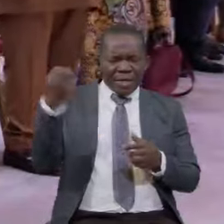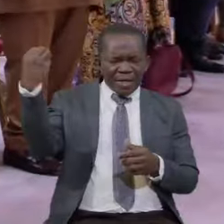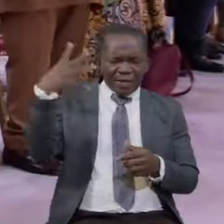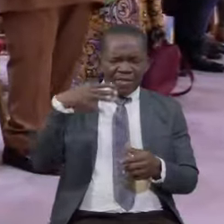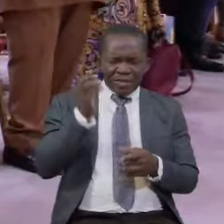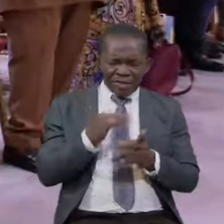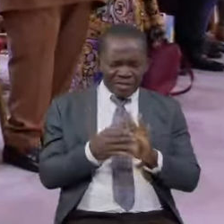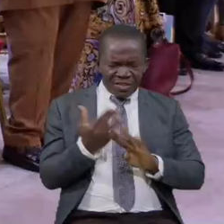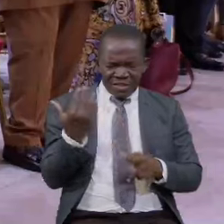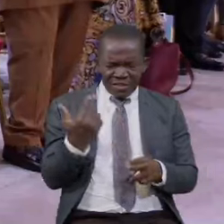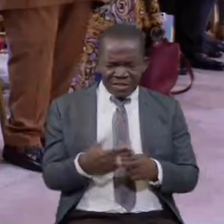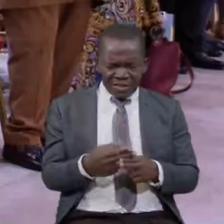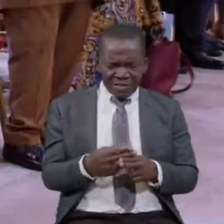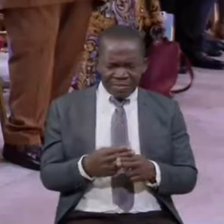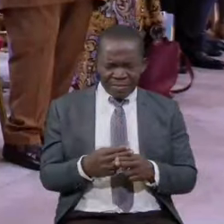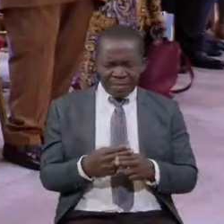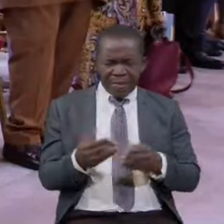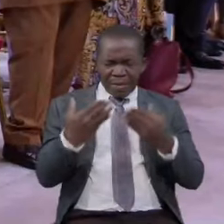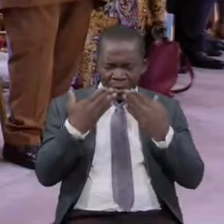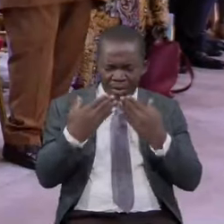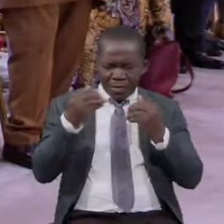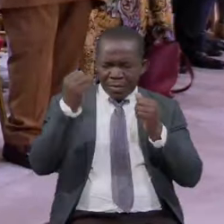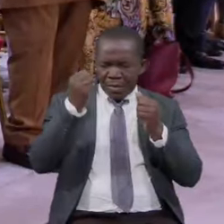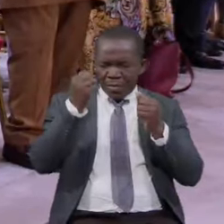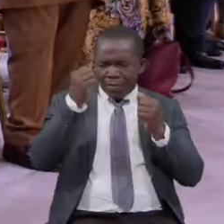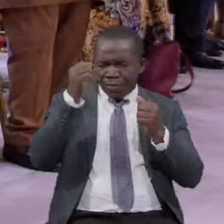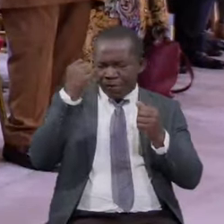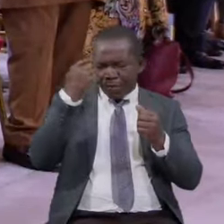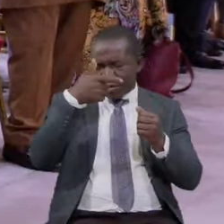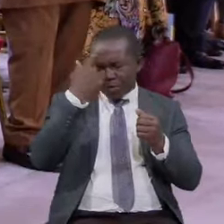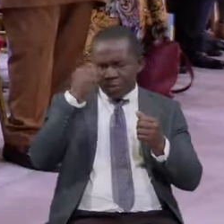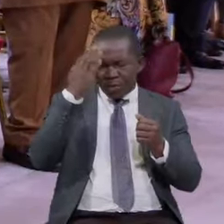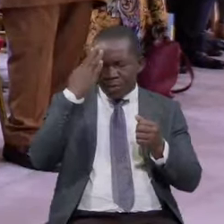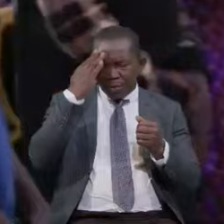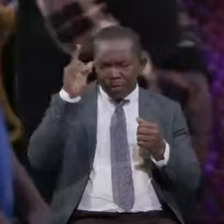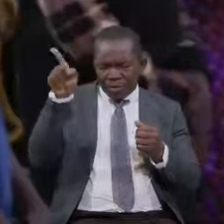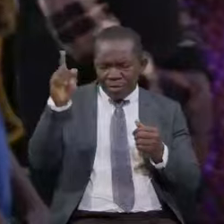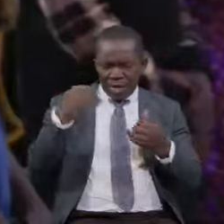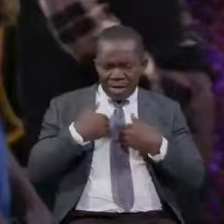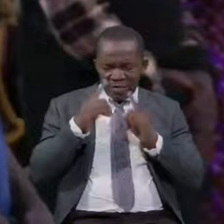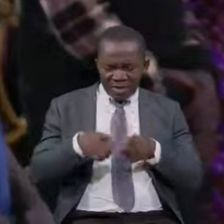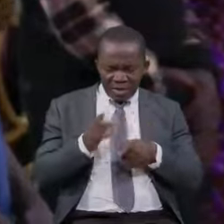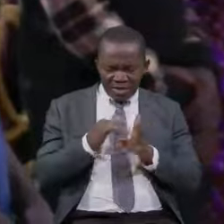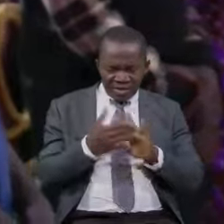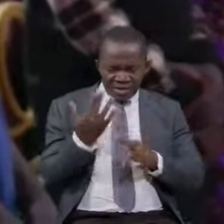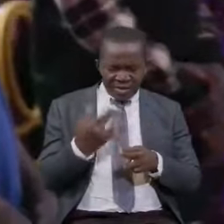Jésus merci pour l'exaucement au nom de Jésus nous